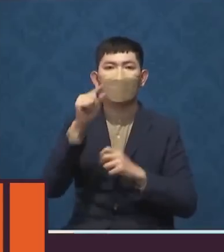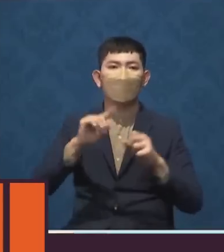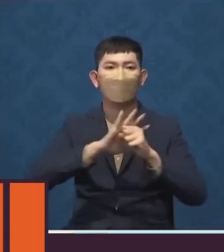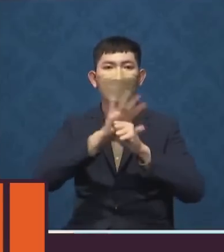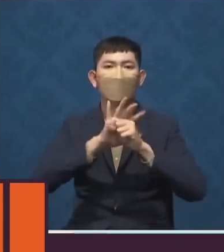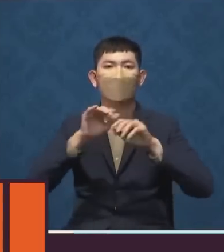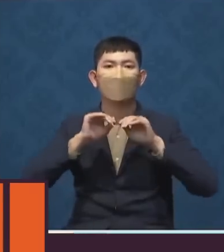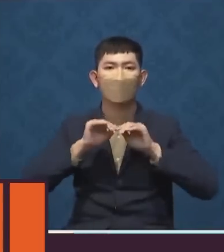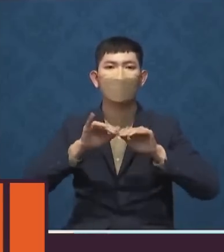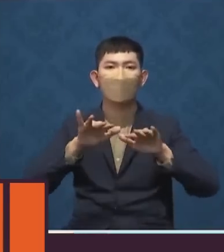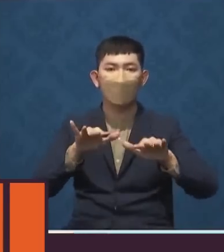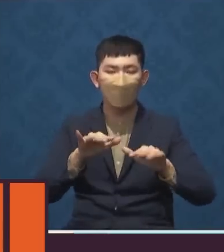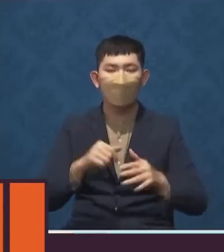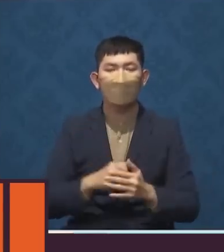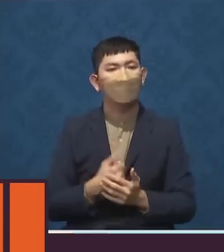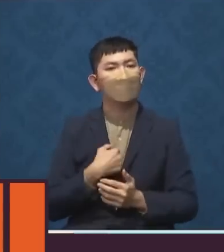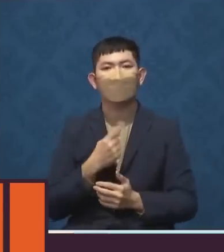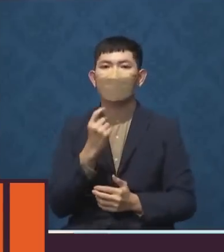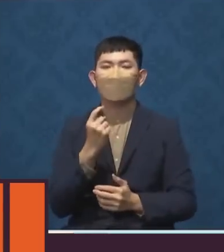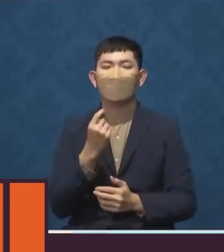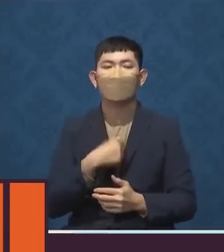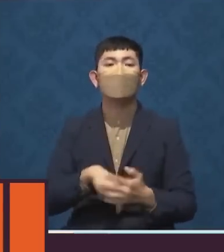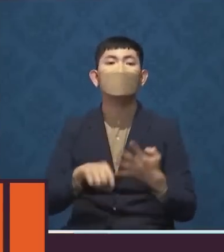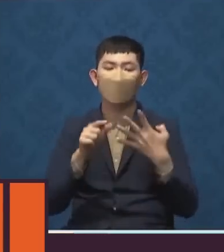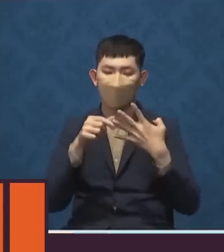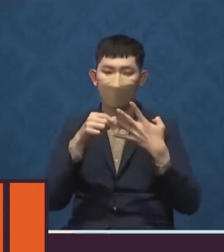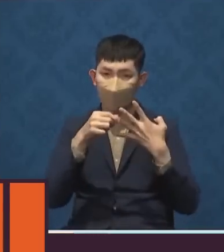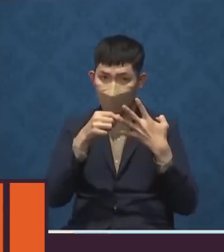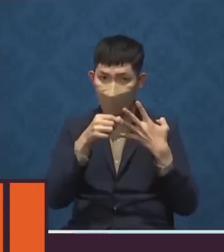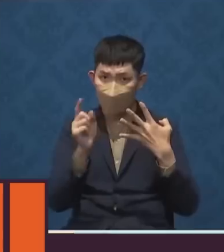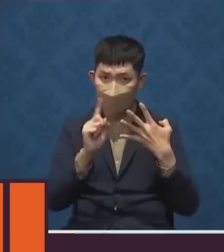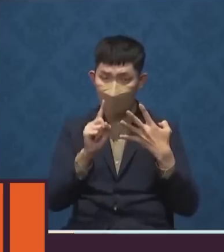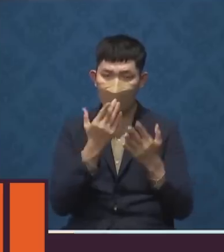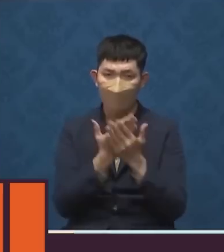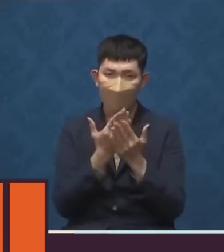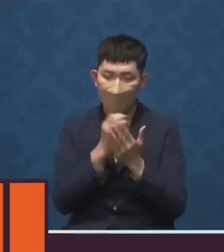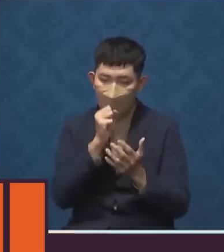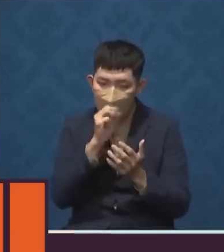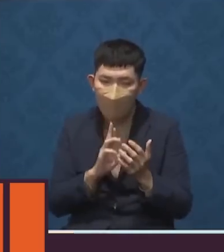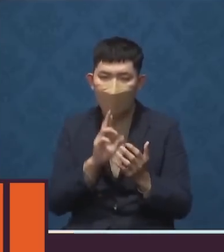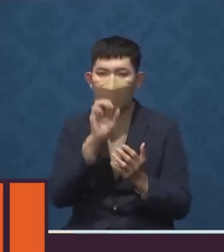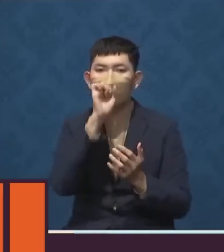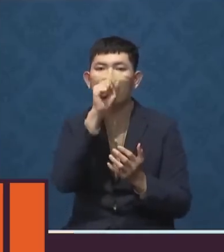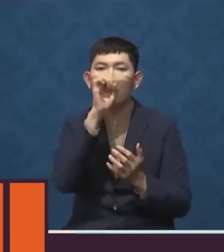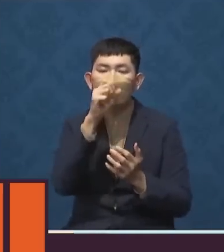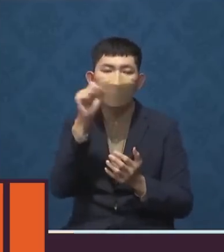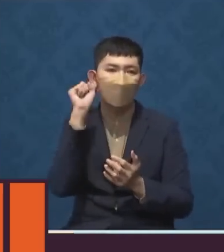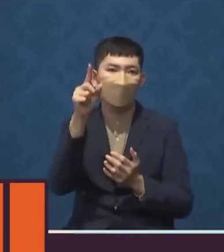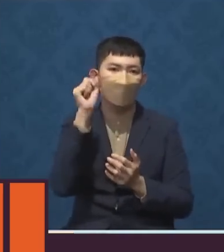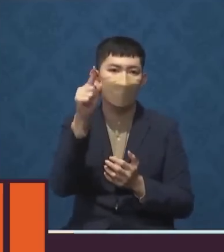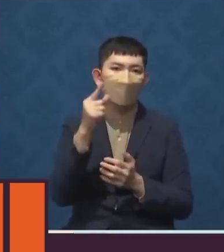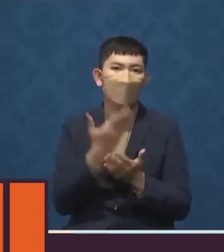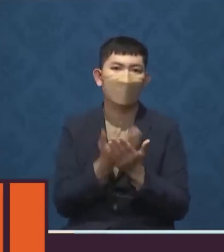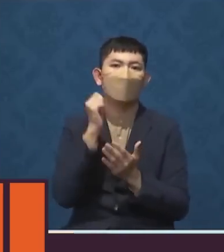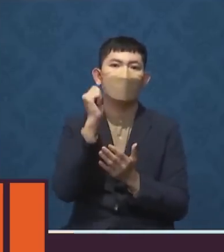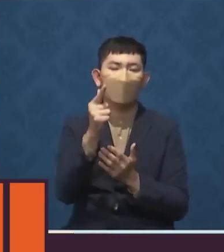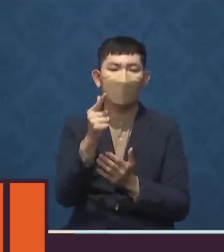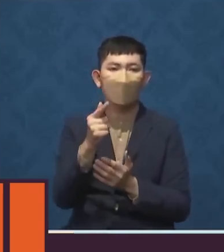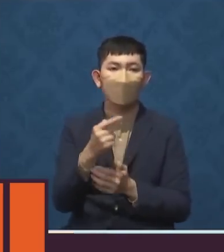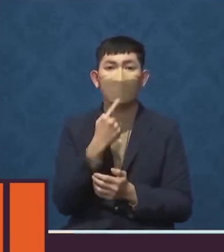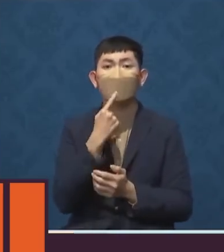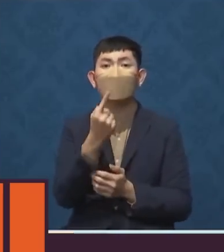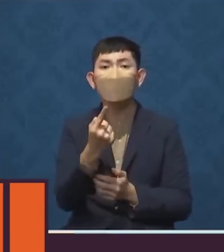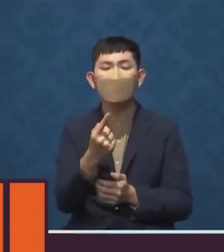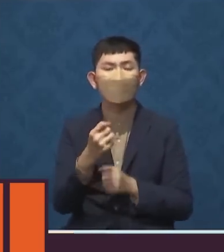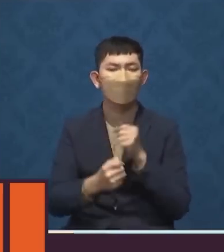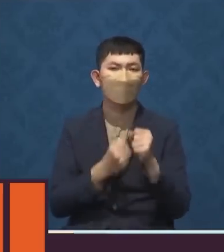ติดเชื้อต่ๆได้ส่วที่ 3 เชนเดีวกัครักคือเงินสมรองเพื่อจ่ายกรณีฉุกเฉินหรอจำเป็นผมพูดในที่นี้